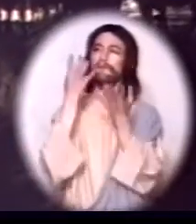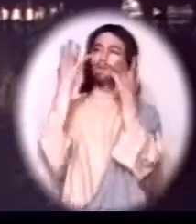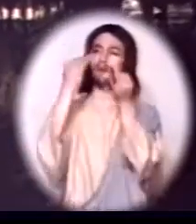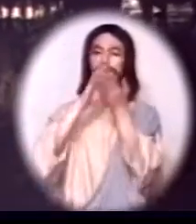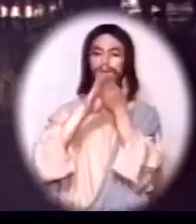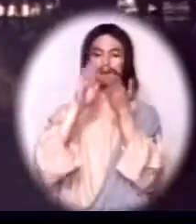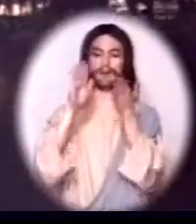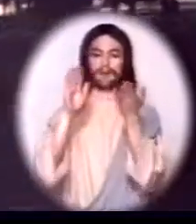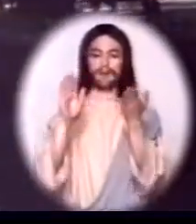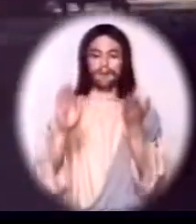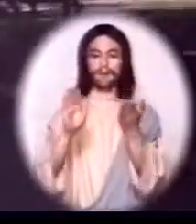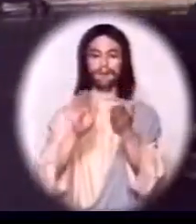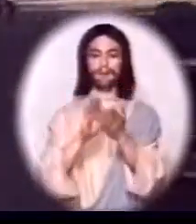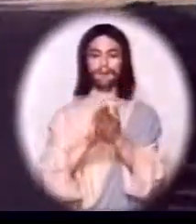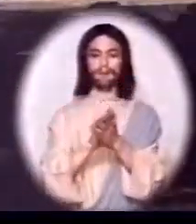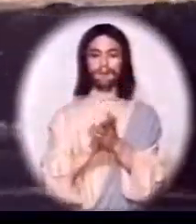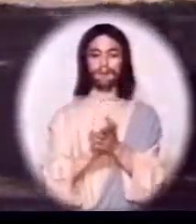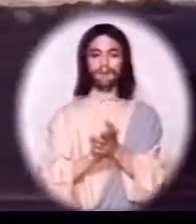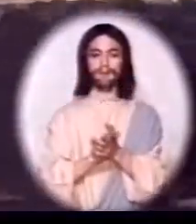있었습니다.